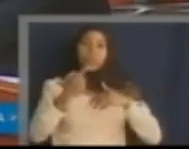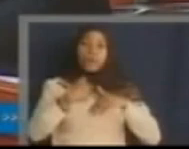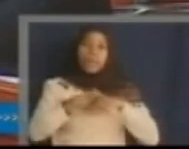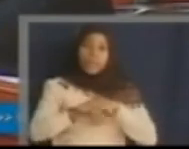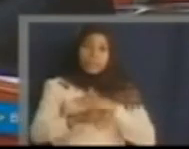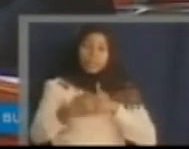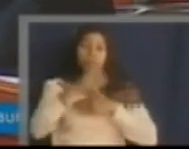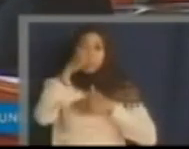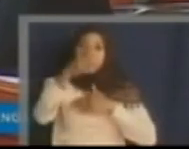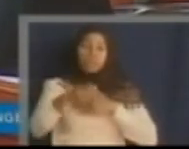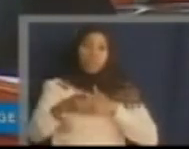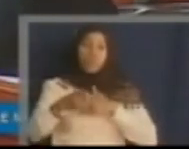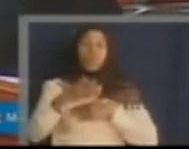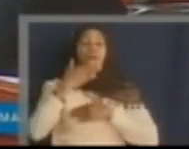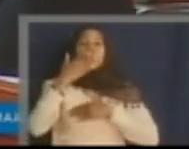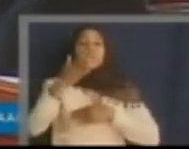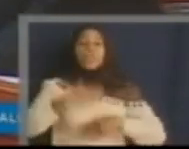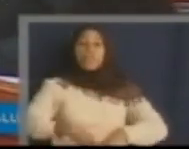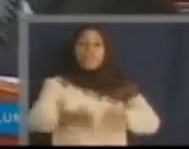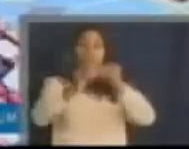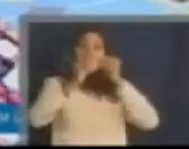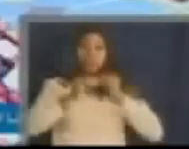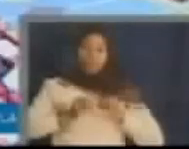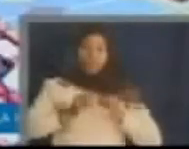imepokelewa. Katibu.